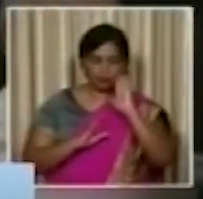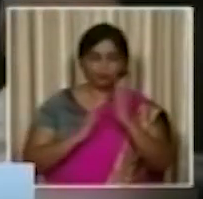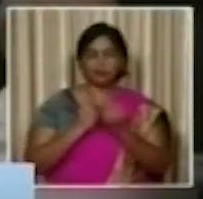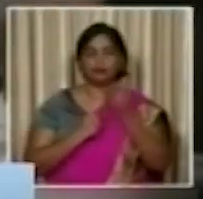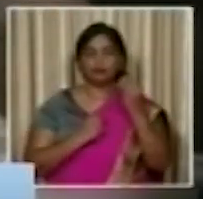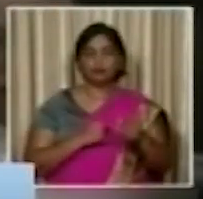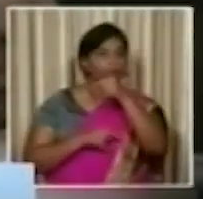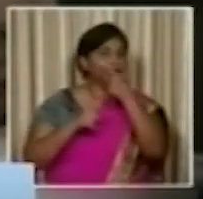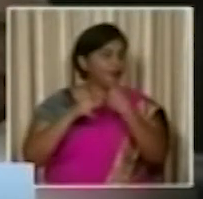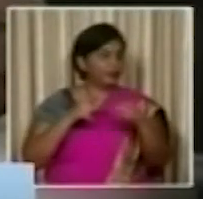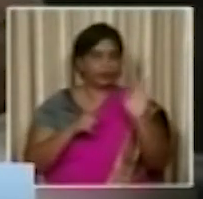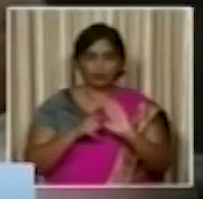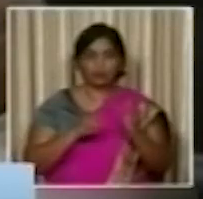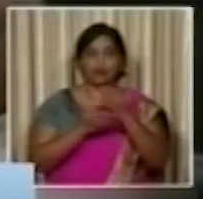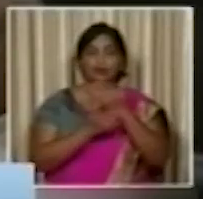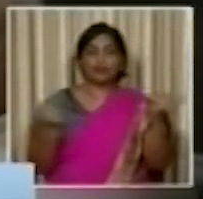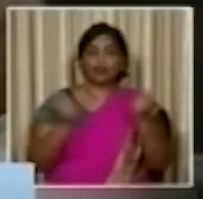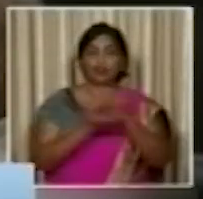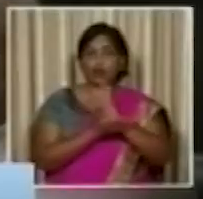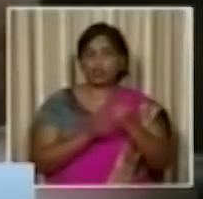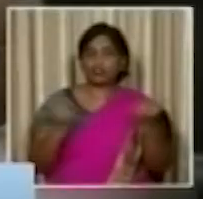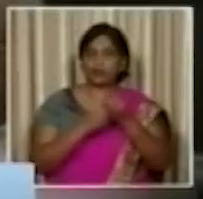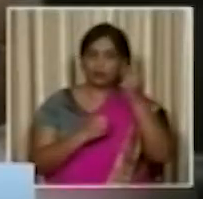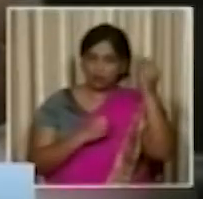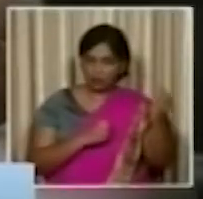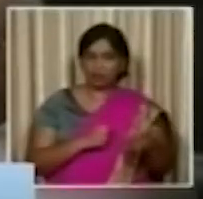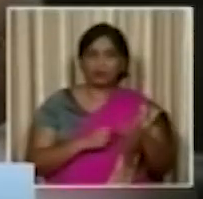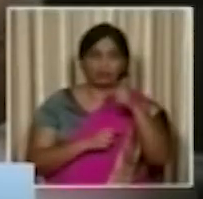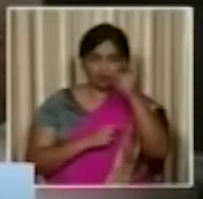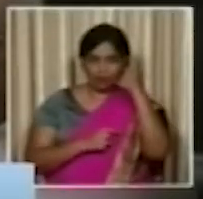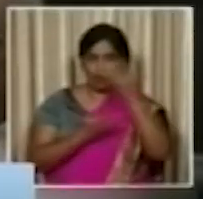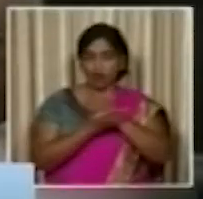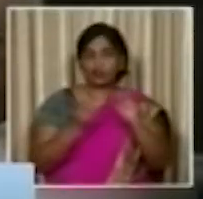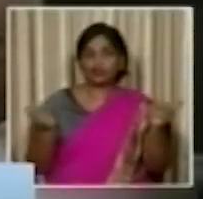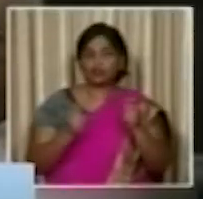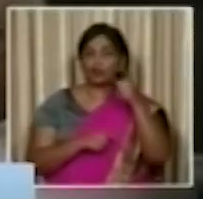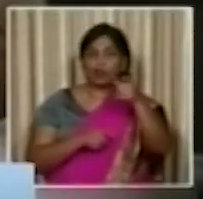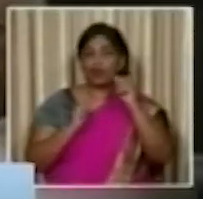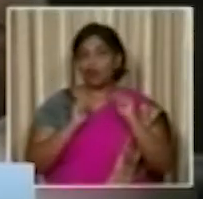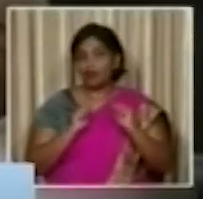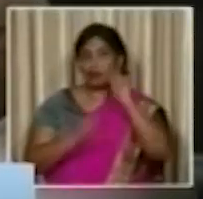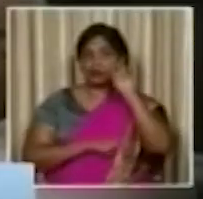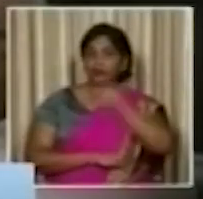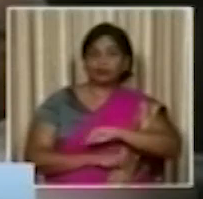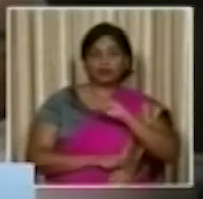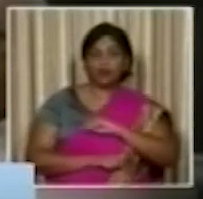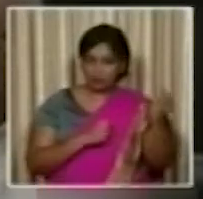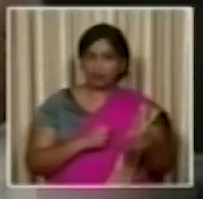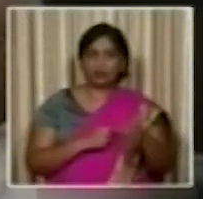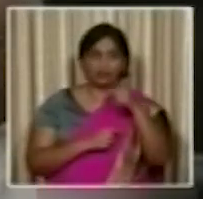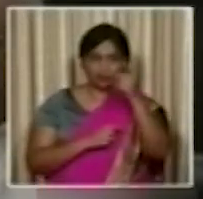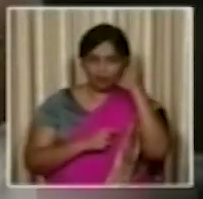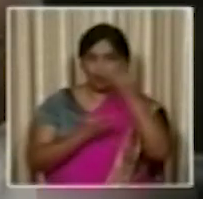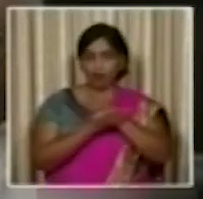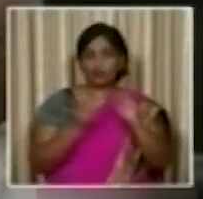இந்த சுயாதீன தன்மை மத்திய வங்கிக்கு மாத்திரமல்ல பங்கு சந்தைக்கும் வழங்கப்பட்டுள்ளது. பங்கு சந்தையில் எவ்வாறு சமர்ப்பித்தார்கள் என்பது உங்களுக்கு தெரியும்.